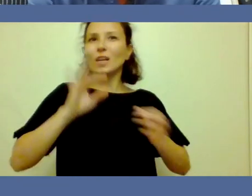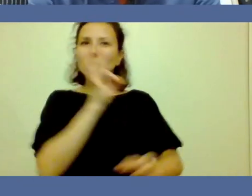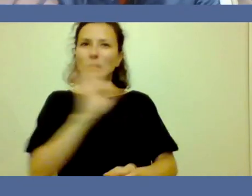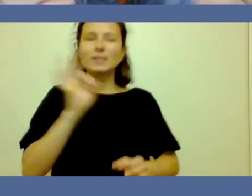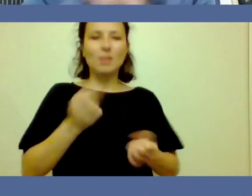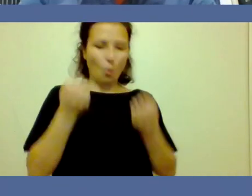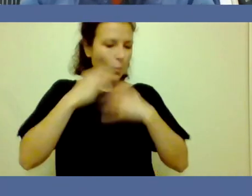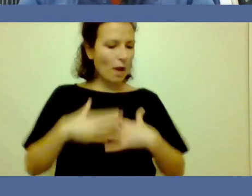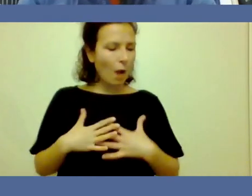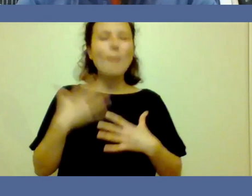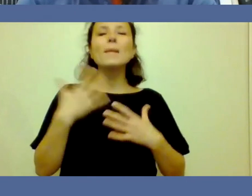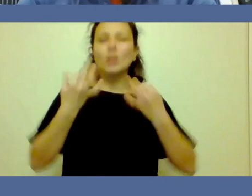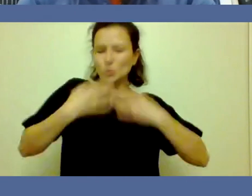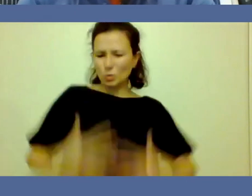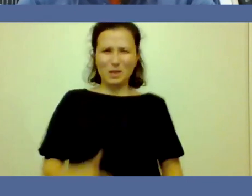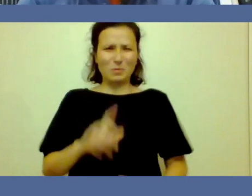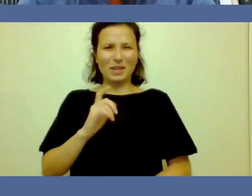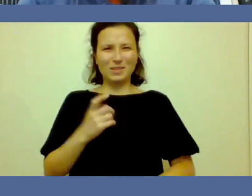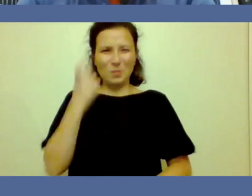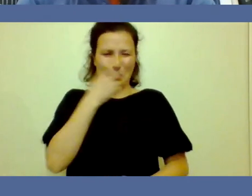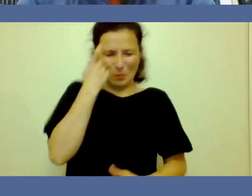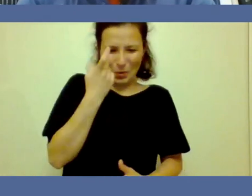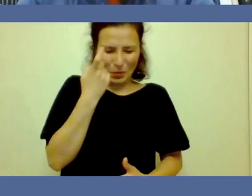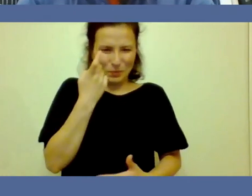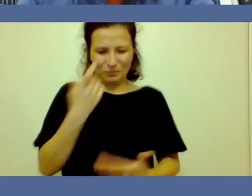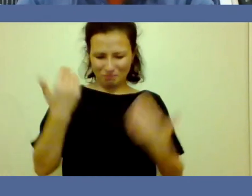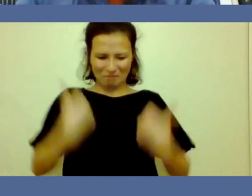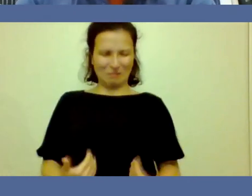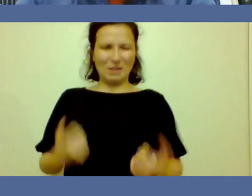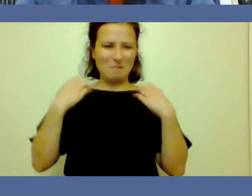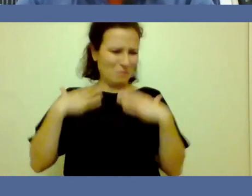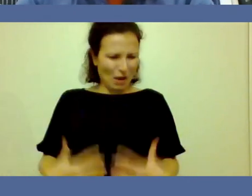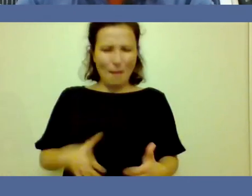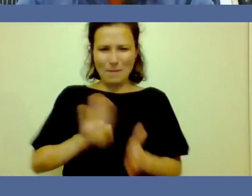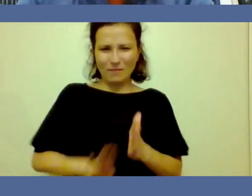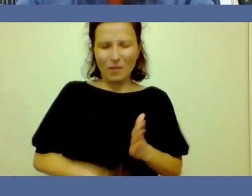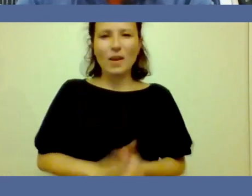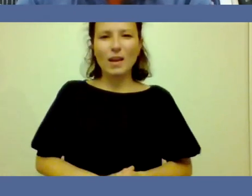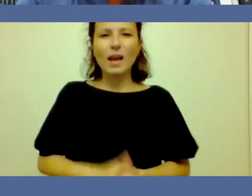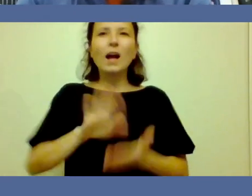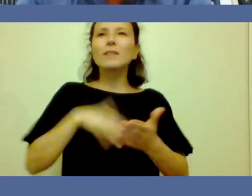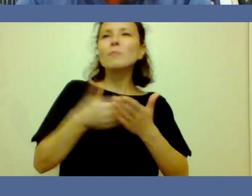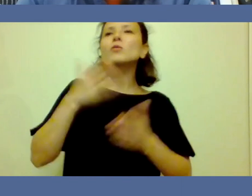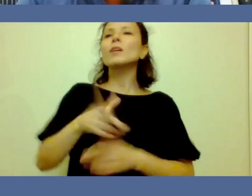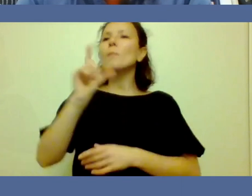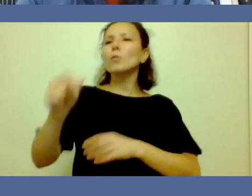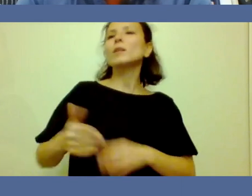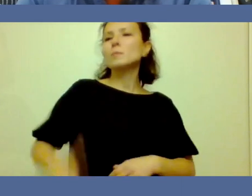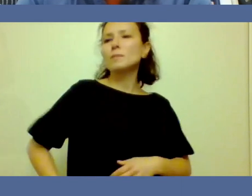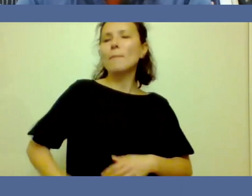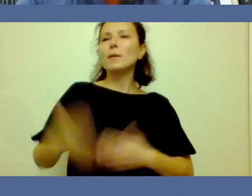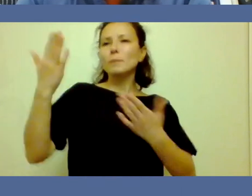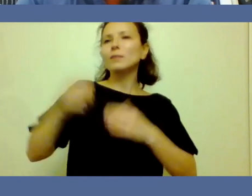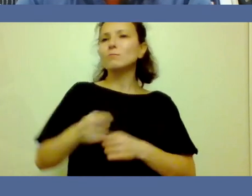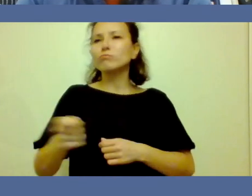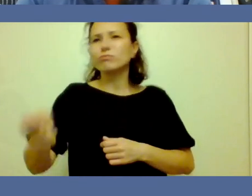głupio mi było w piżamie tutaj przed państwem siedzieć, tak? Ale nie wiem, no wyprowadzam psa, to też idę w piżamie. No